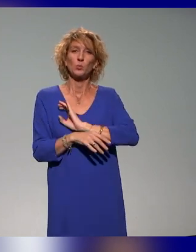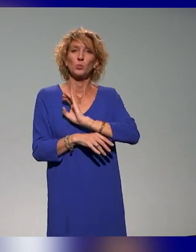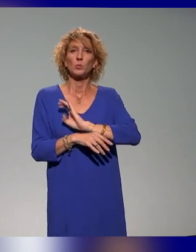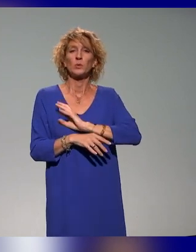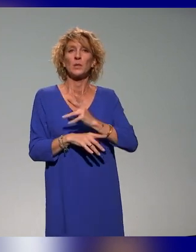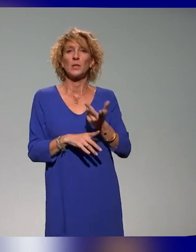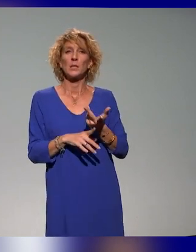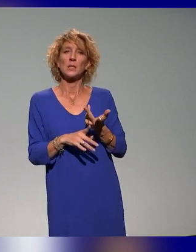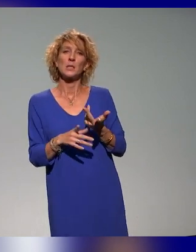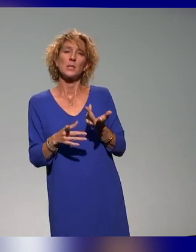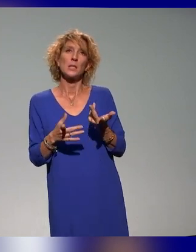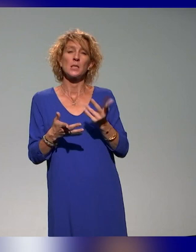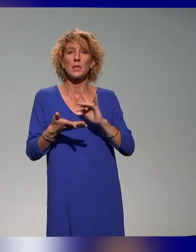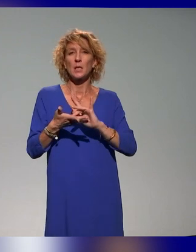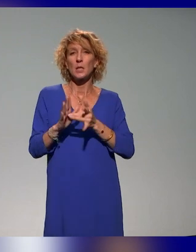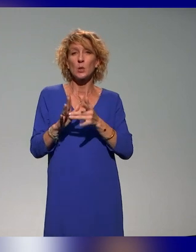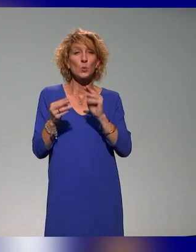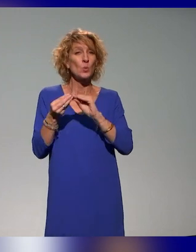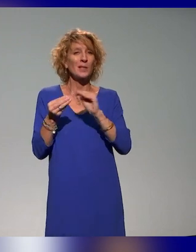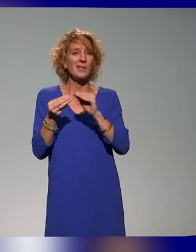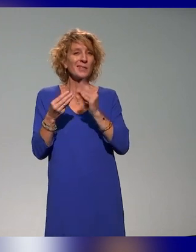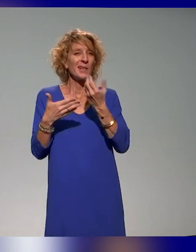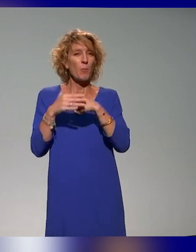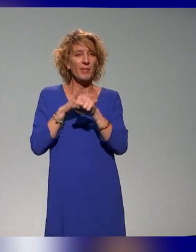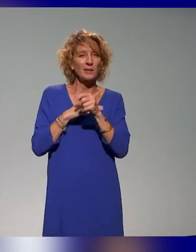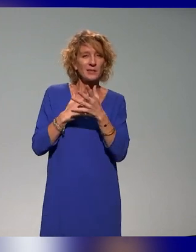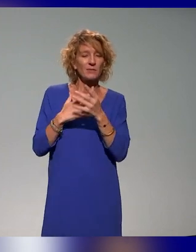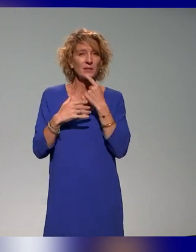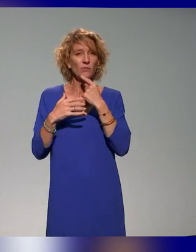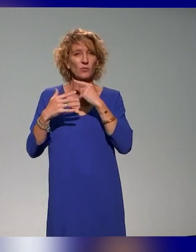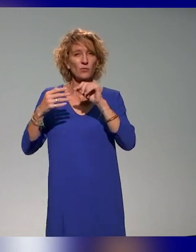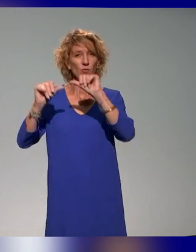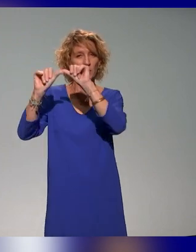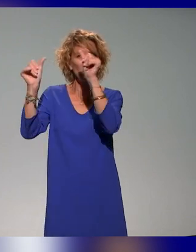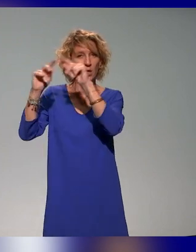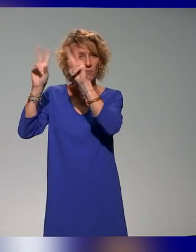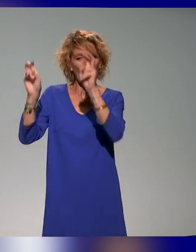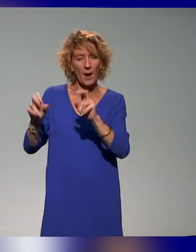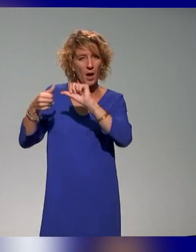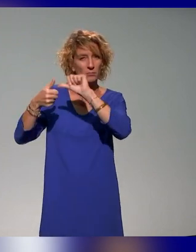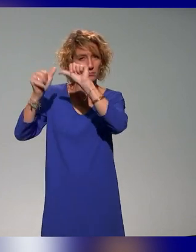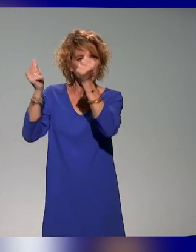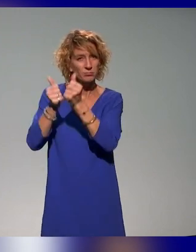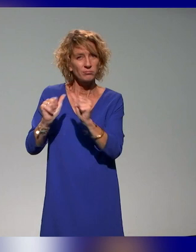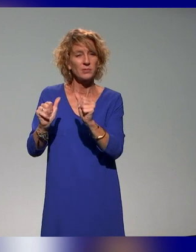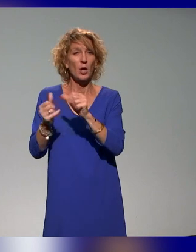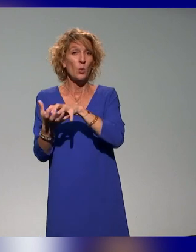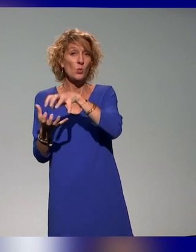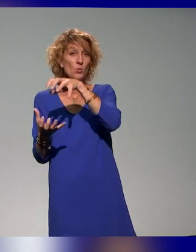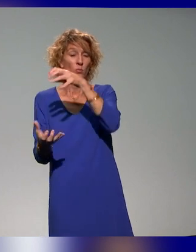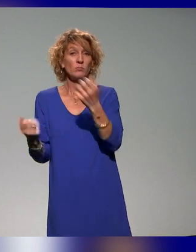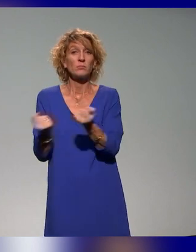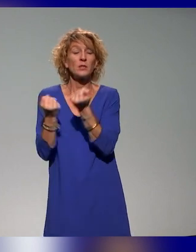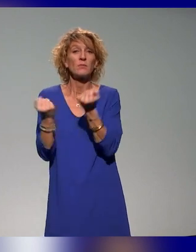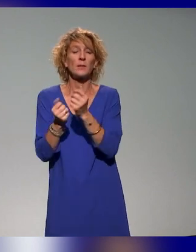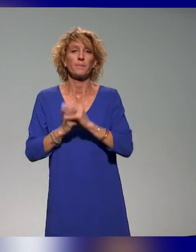peu ou prou tous les éléments natifs de Moodle, à savoir les formats, les ressources et les activités. Et en fait,